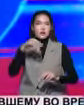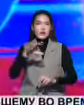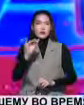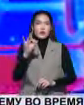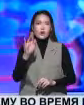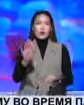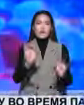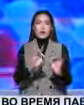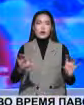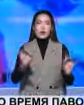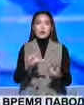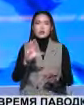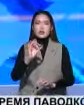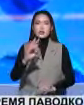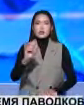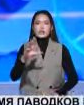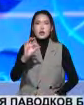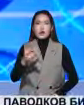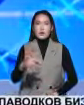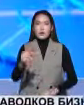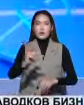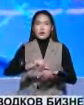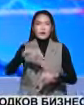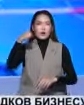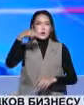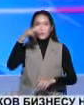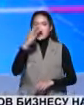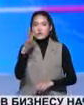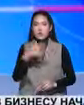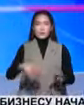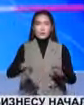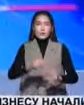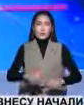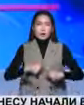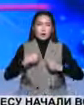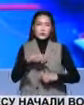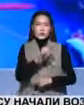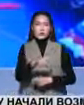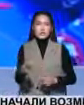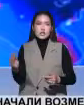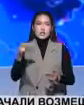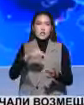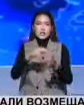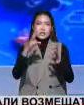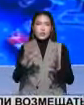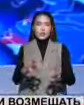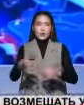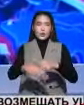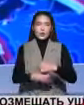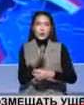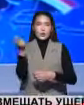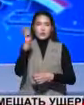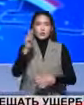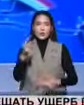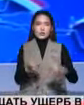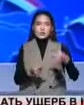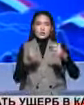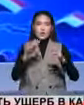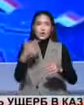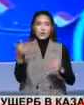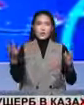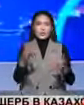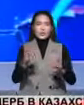выступая с лекцией в Сингапуре. По словам президента, несмотря на все усилия, человечество становится жертвой новых военных конфликтов. И их